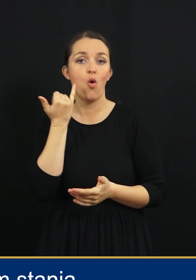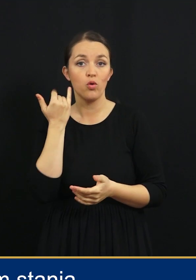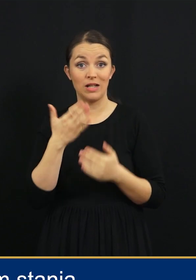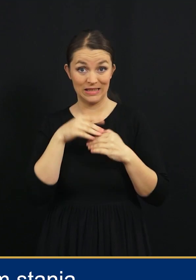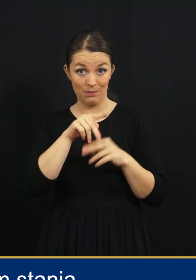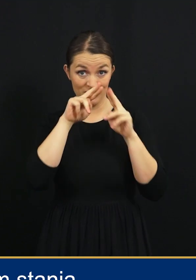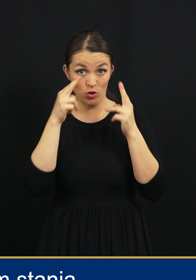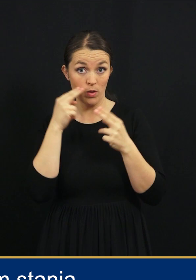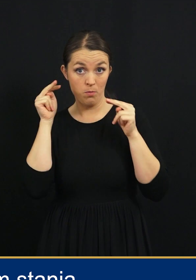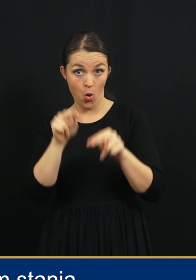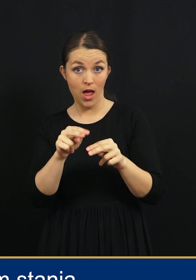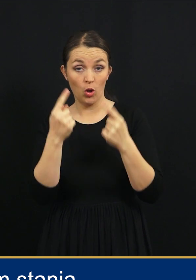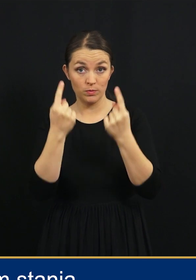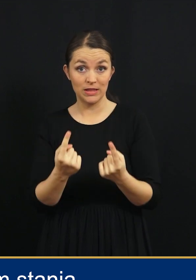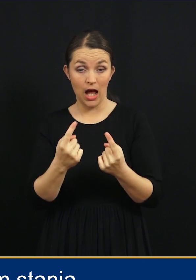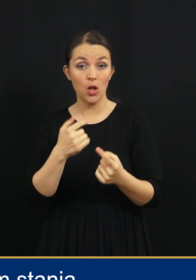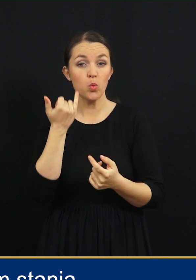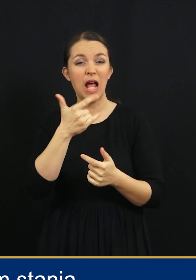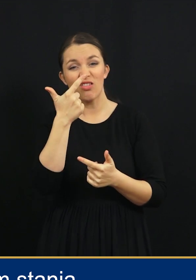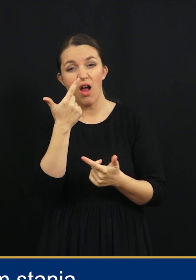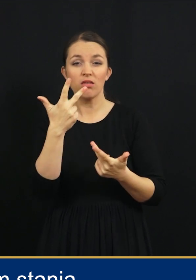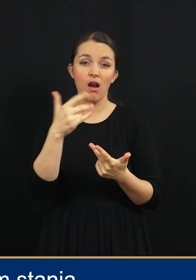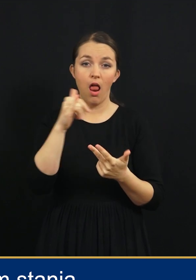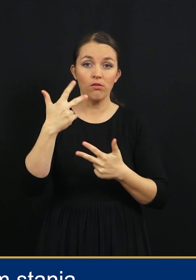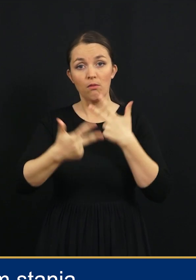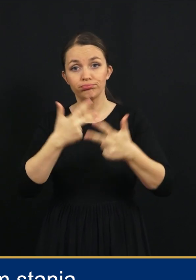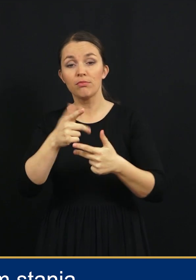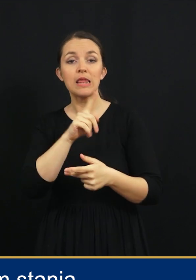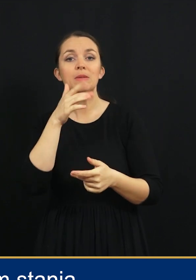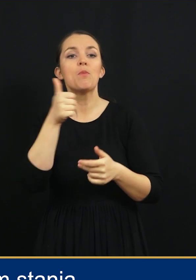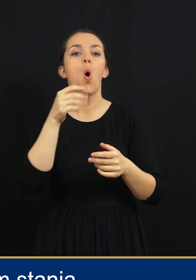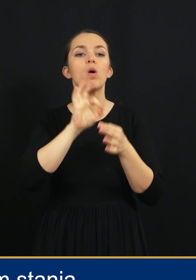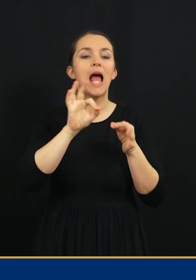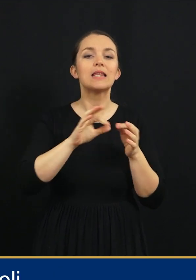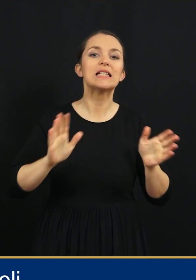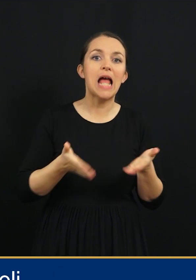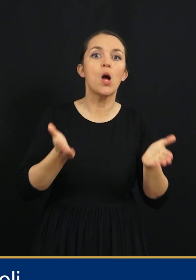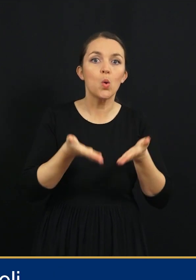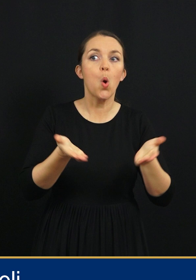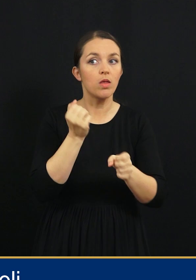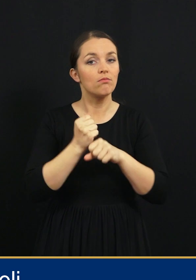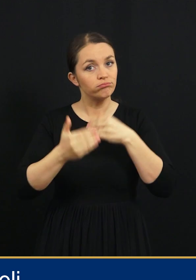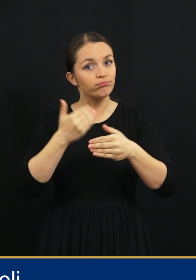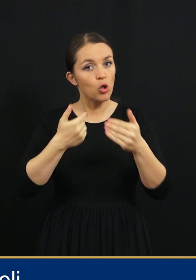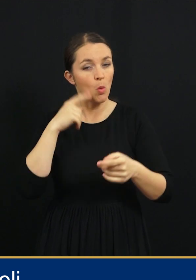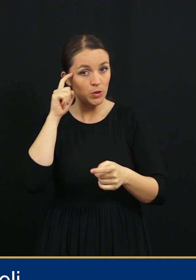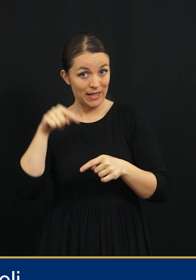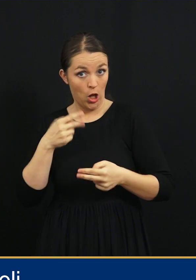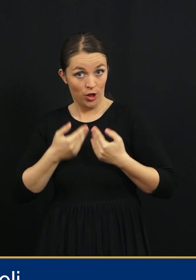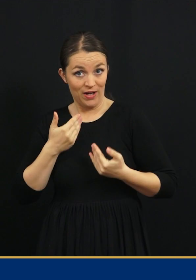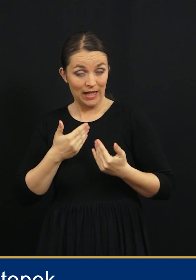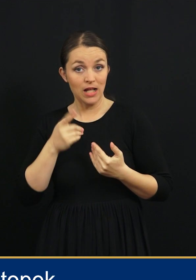takim svetovnim pogledom stanja vsaki 2 ali 3 leta ne bi le ohranjali zagona, za katerega smo poskrbeli na tej